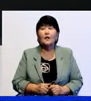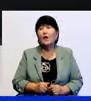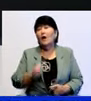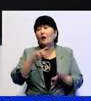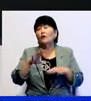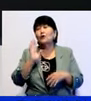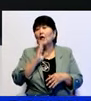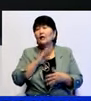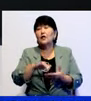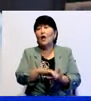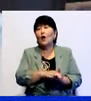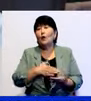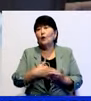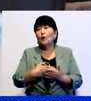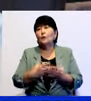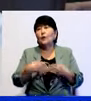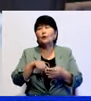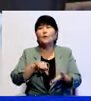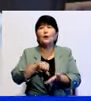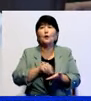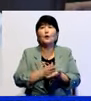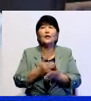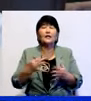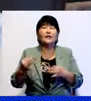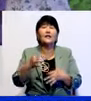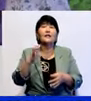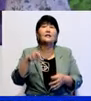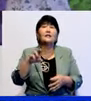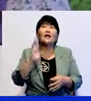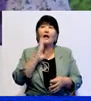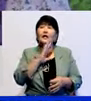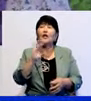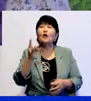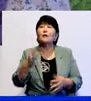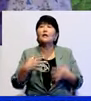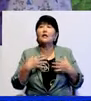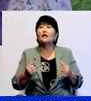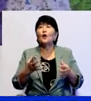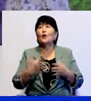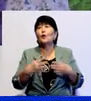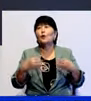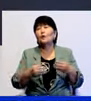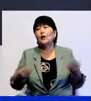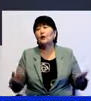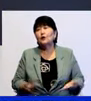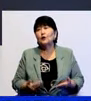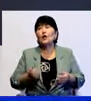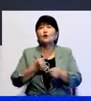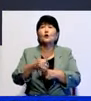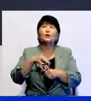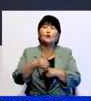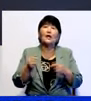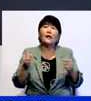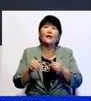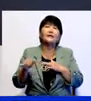Форумда аналардың қоғамдағы отбасындағы рөлі кеңінен талқыланды. Сырдария ауданындағы ана мен бала денсаулығы отбасындағы тұрмыстық зорлық-зомбылыққа